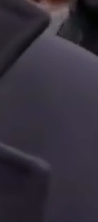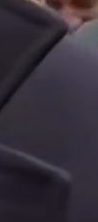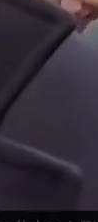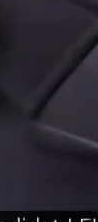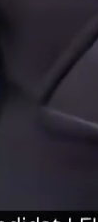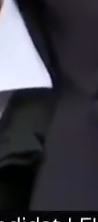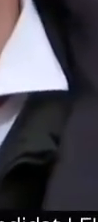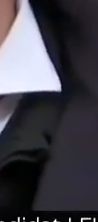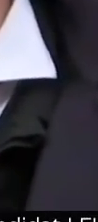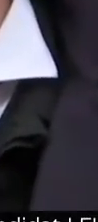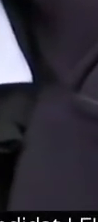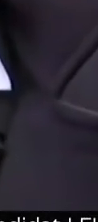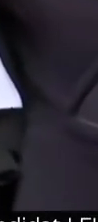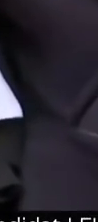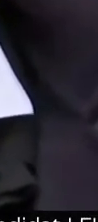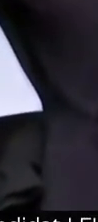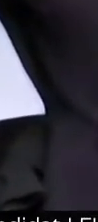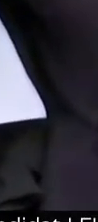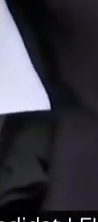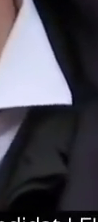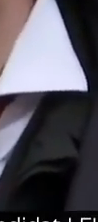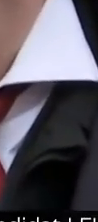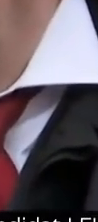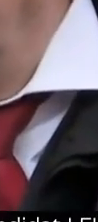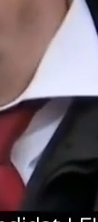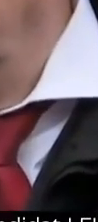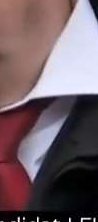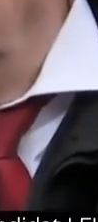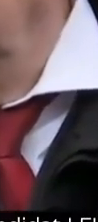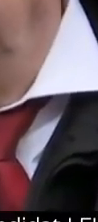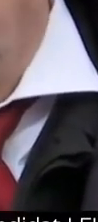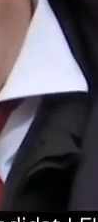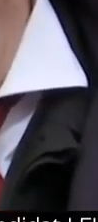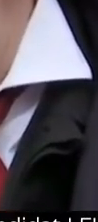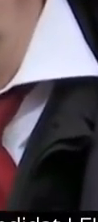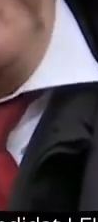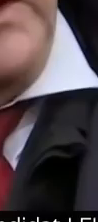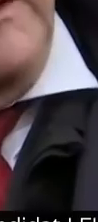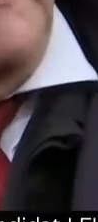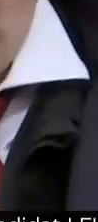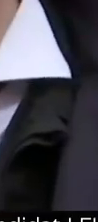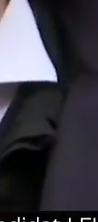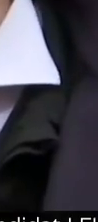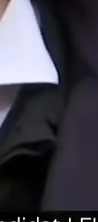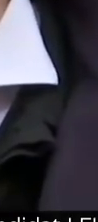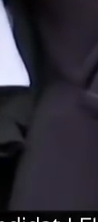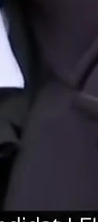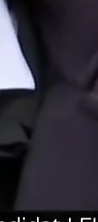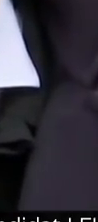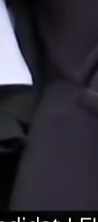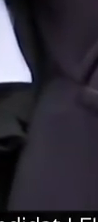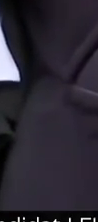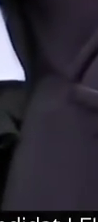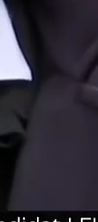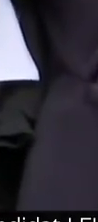C'est pas ça l'urgence. L'urgence, c'est qu'il y a les réveillons qui arrivent et que ceux qui ne sont pas